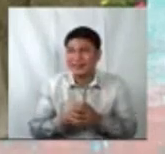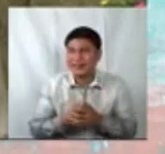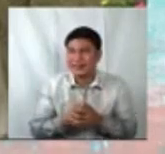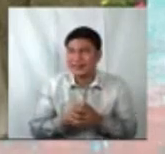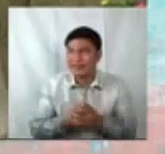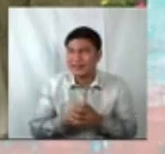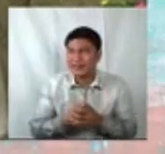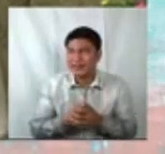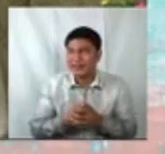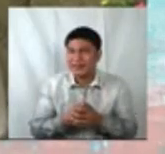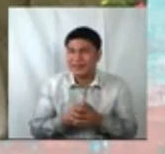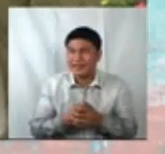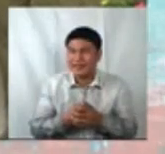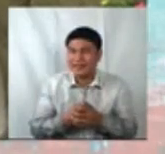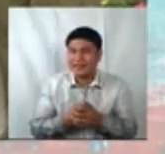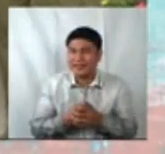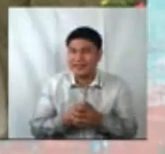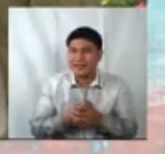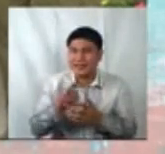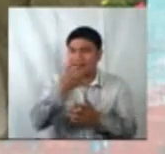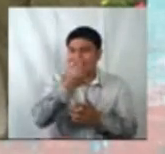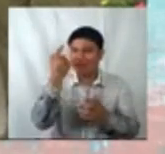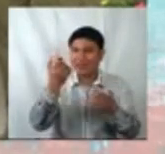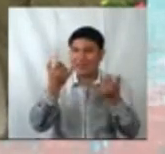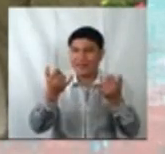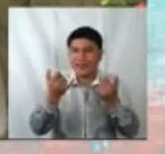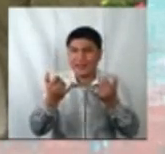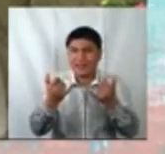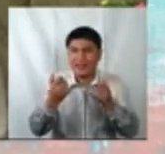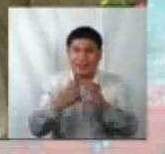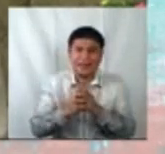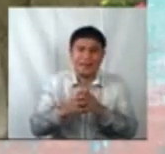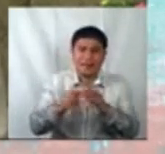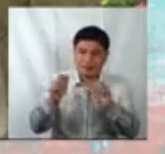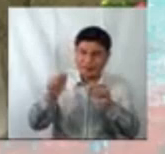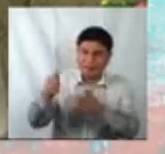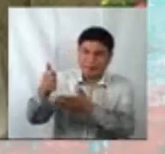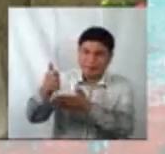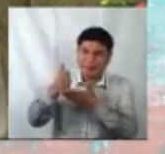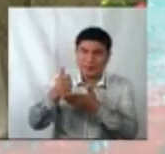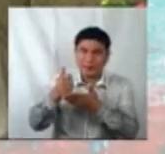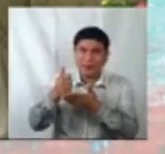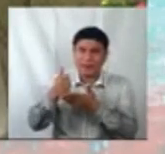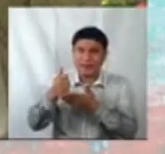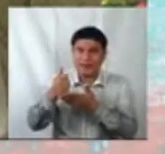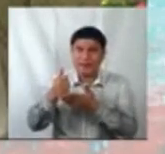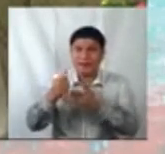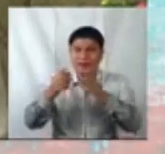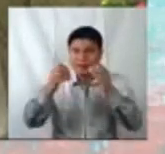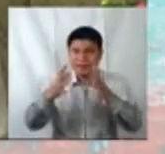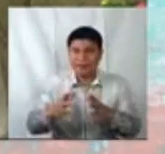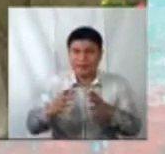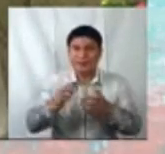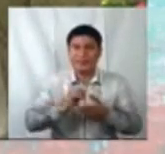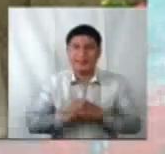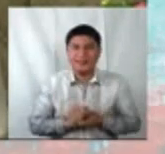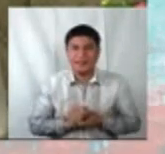Pwede pa po, Yusek. Kasi po, ito ay makakatulong din sa aming mga guro para sa paglilinaw.